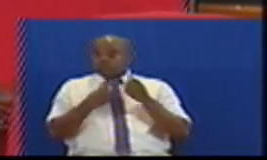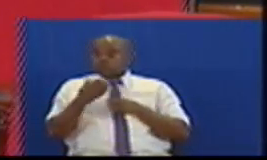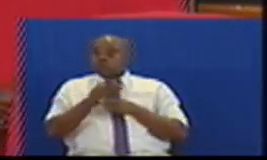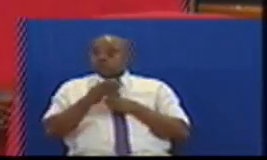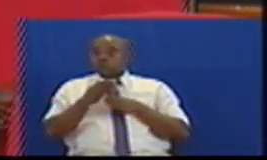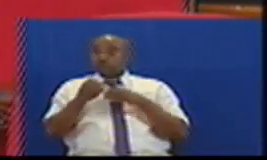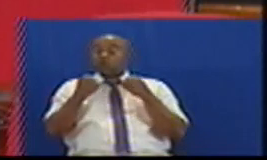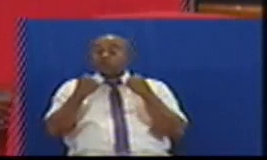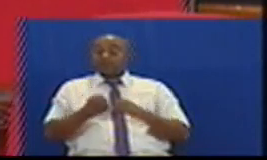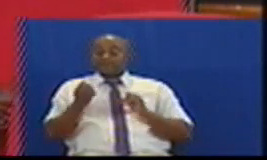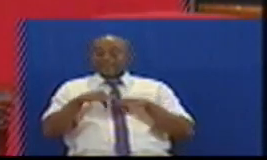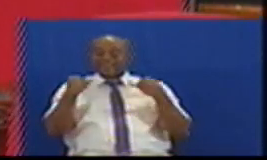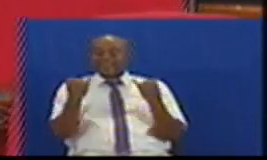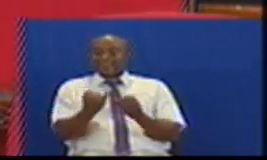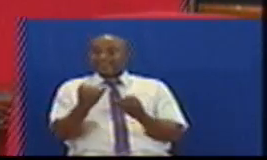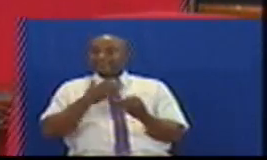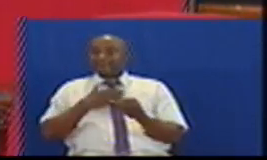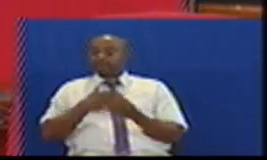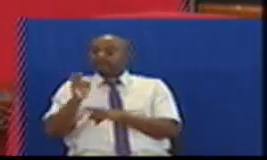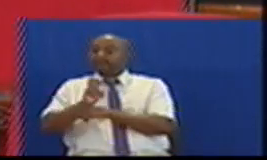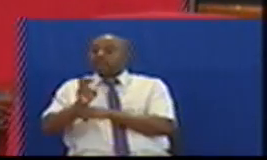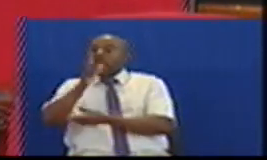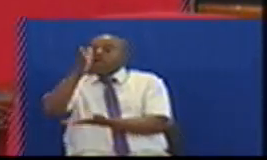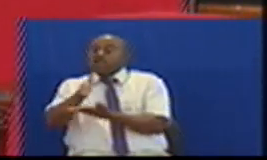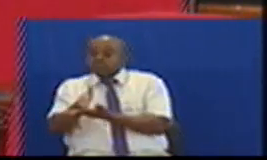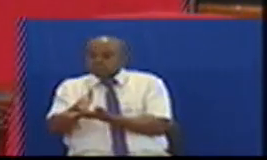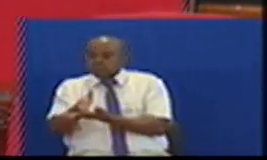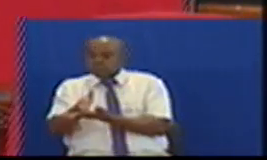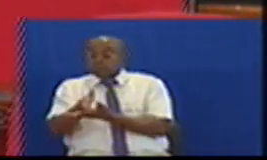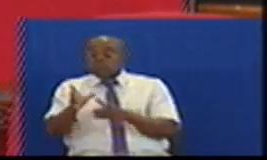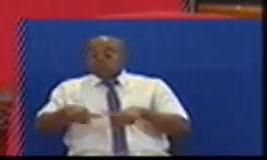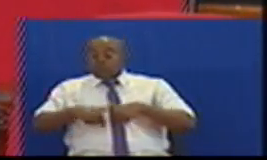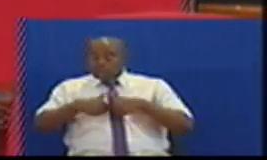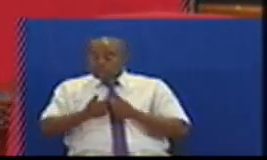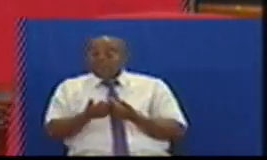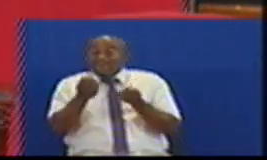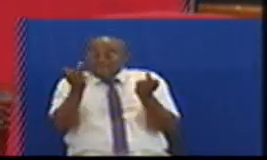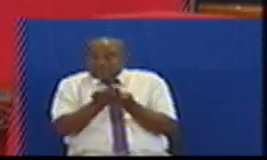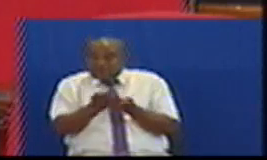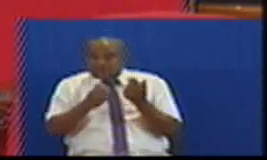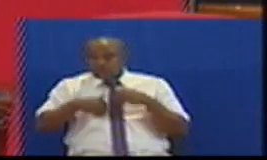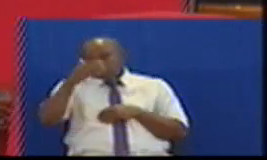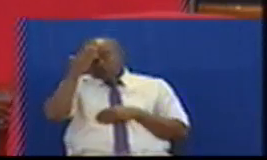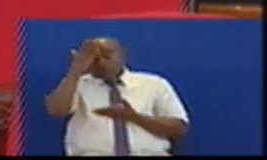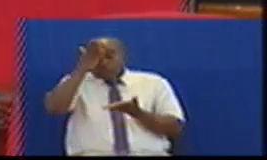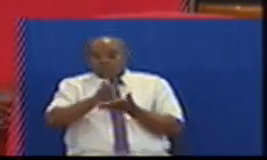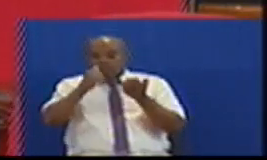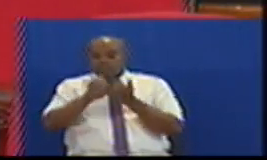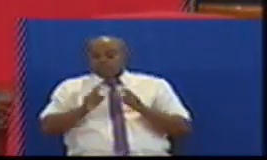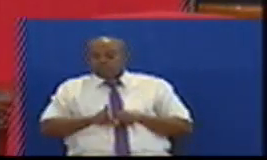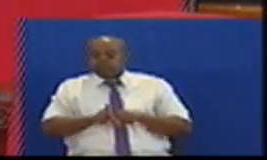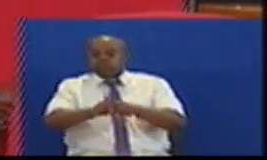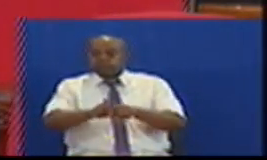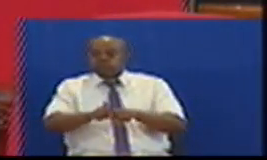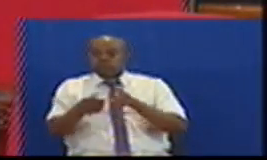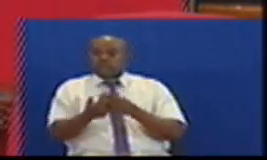wa taasisi zetu zinazosimamia haki. Lakini pia tunafahamu kwamba haki inaendana na wajibu.